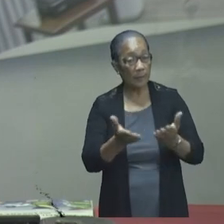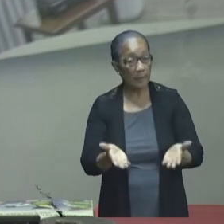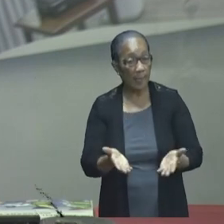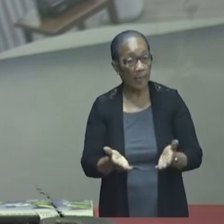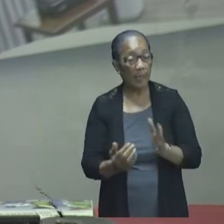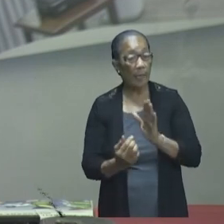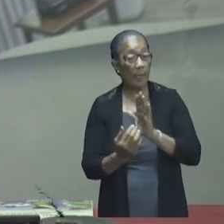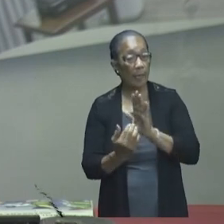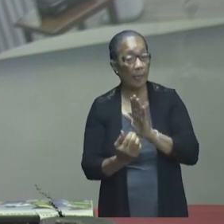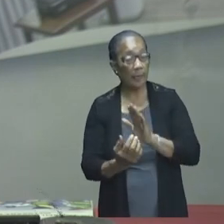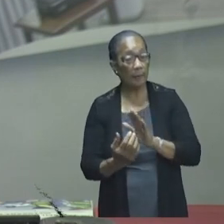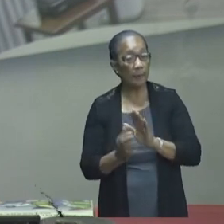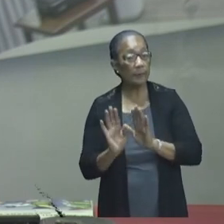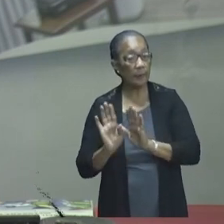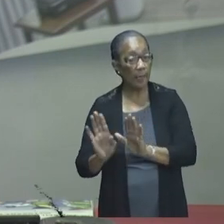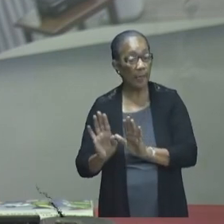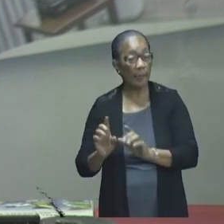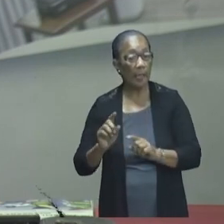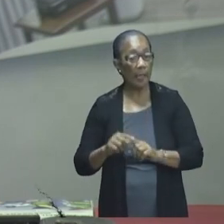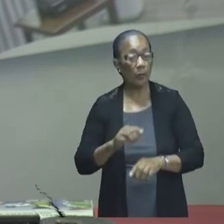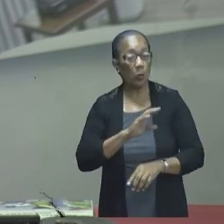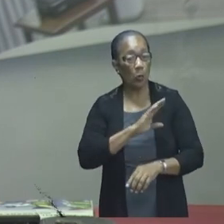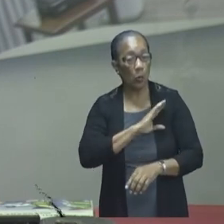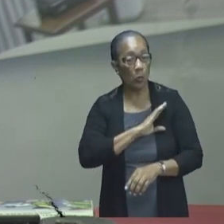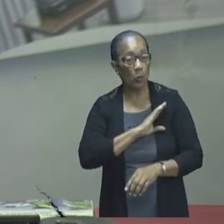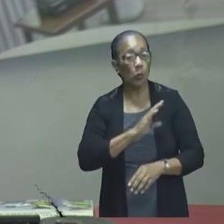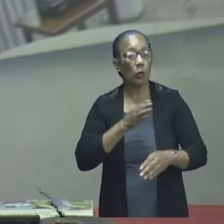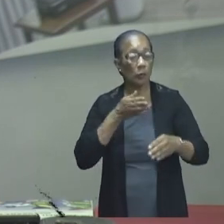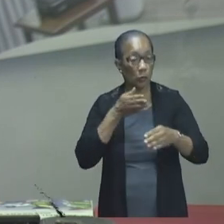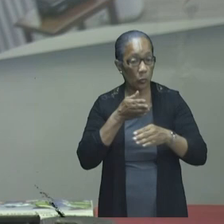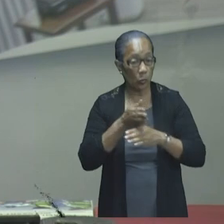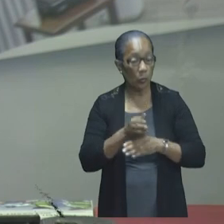worden op regeringsniveau verder dan beslis